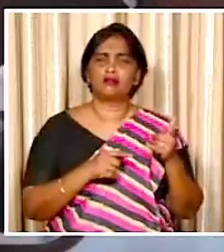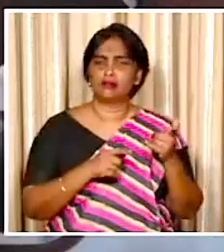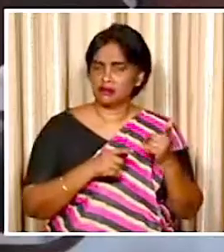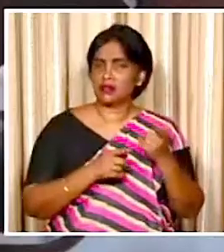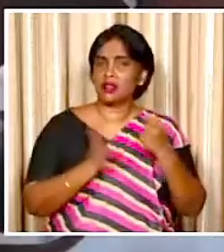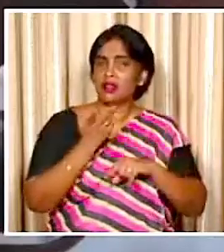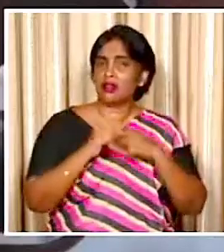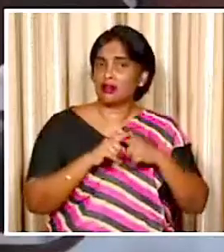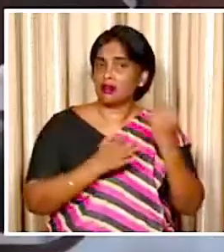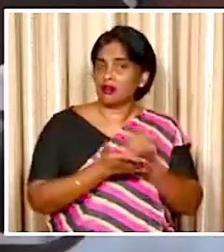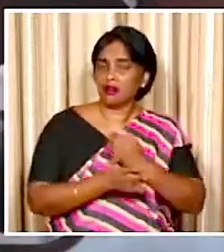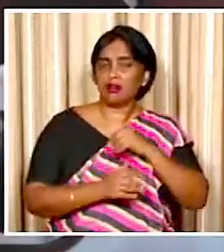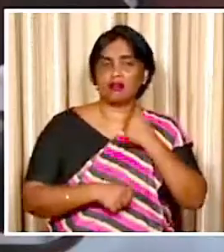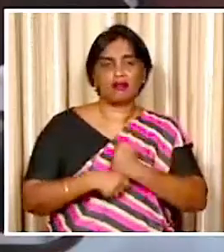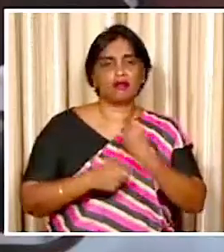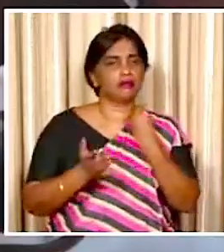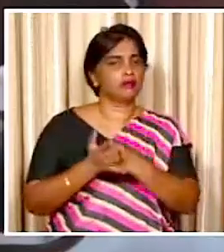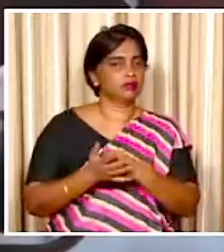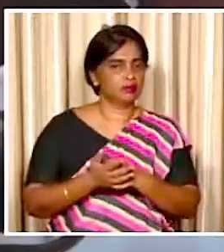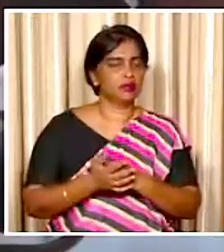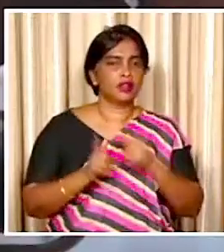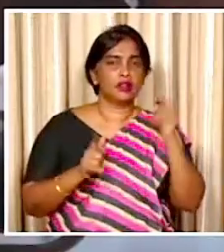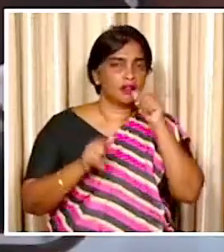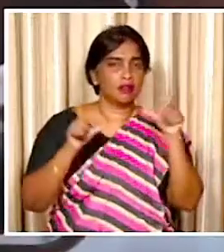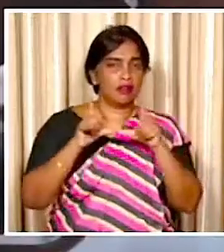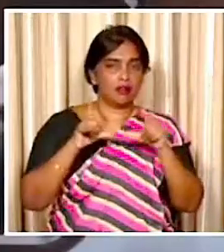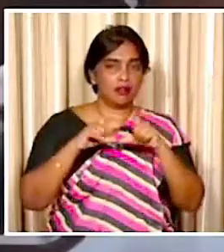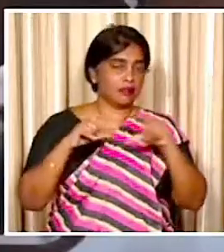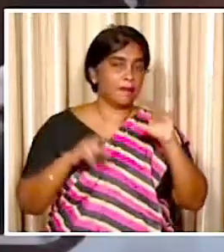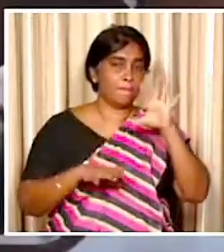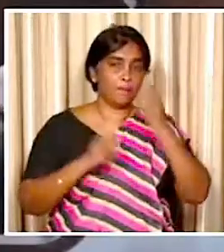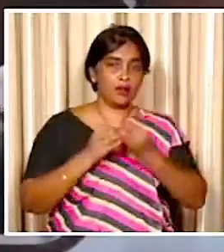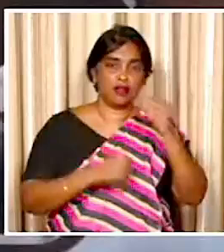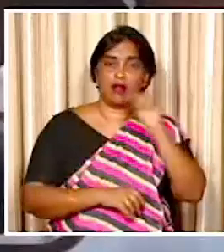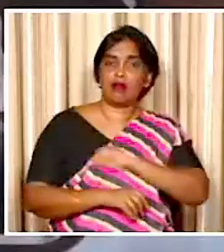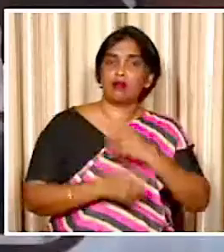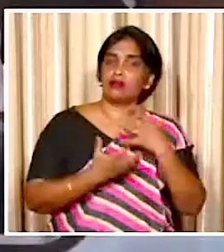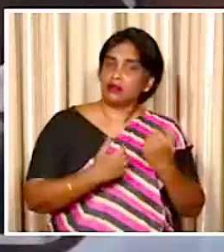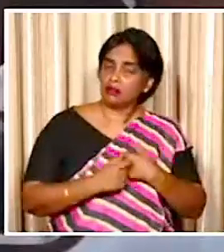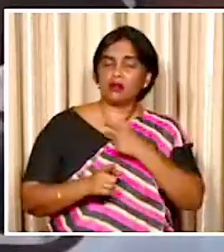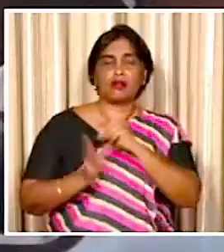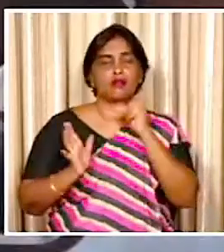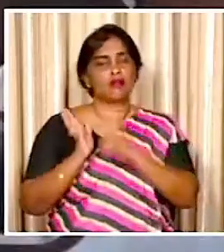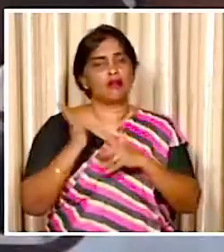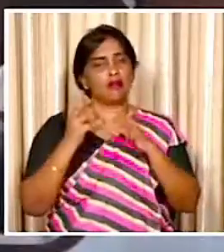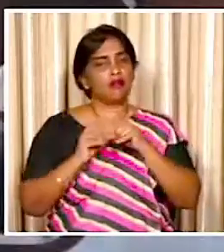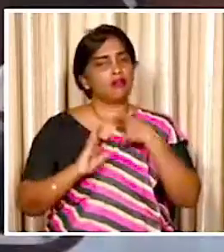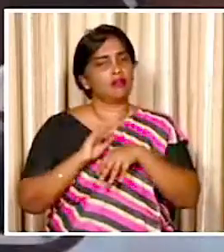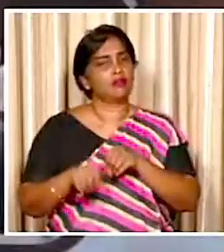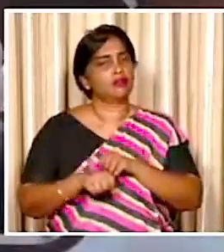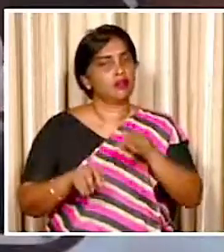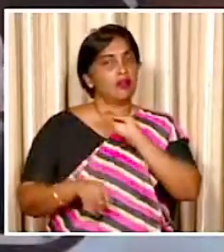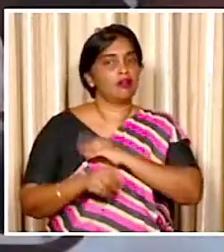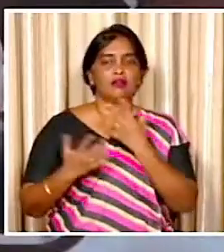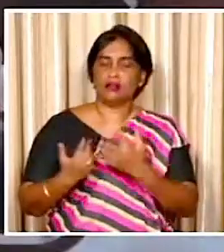බදු ආදායම් වලින් ආණ්ඩු නඩත්තු කිරීමයන් බාර් ලයිසන් 500ක් දීලා එතනින් ආදායමක් ගන්න හදනවා. කැසිනෝ ශාලා රට පුරා ව්‍යාප්ත කළා, එතනින්